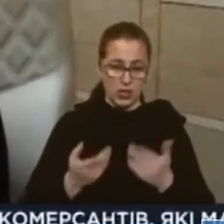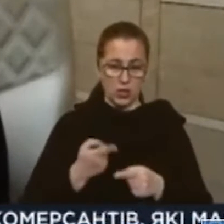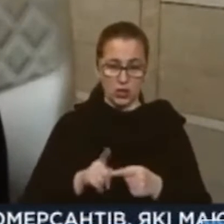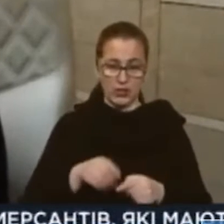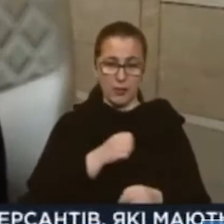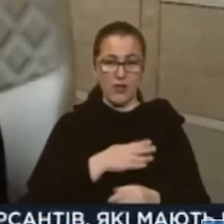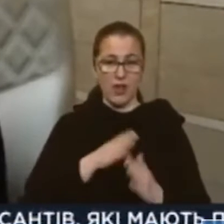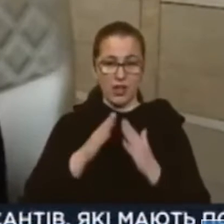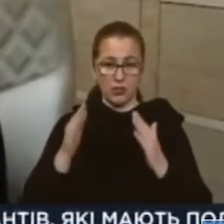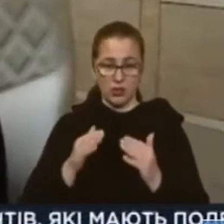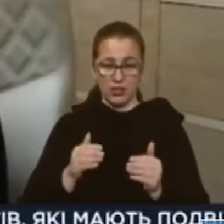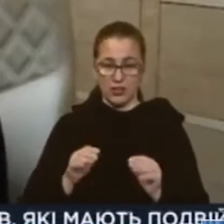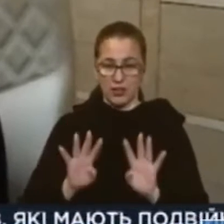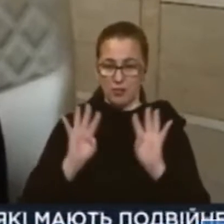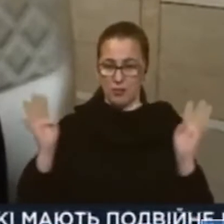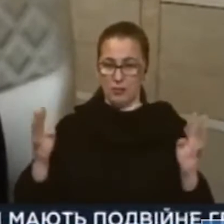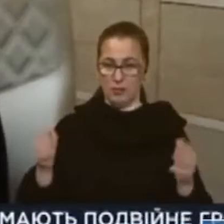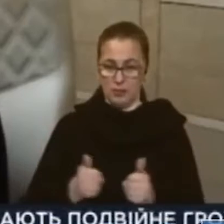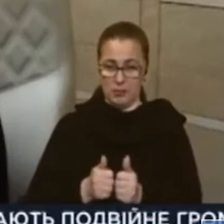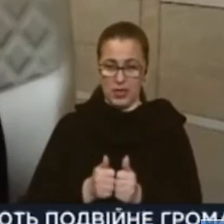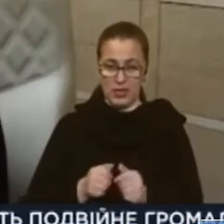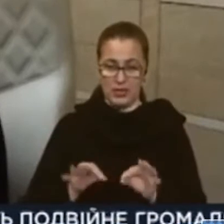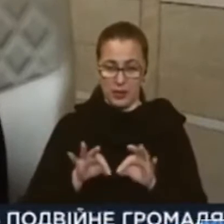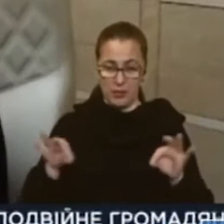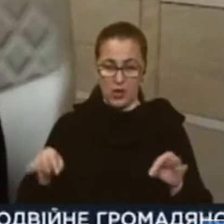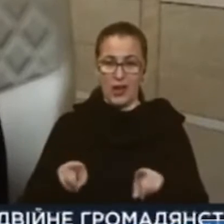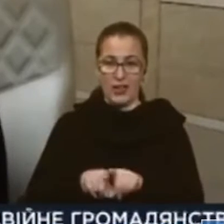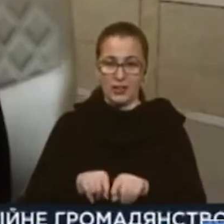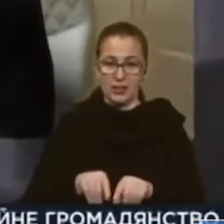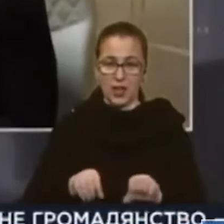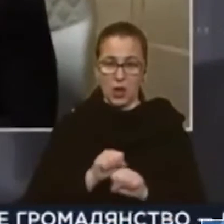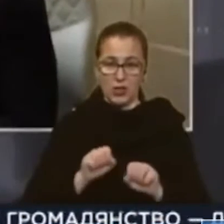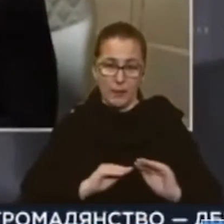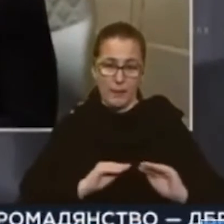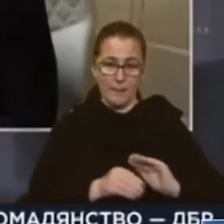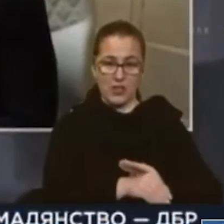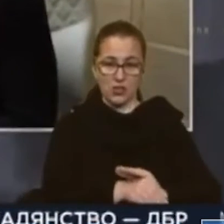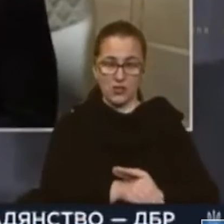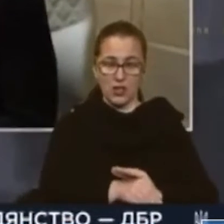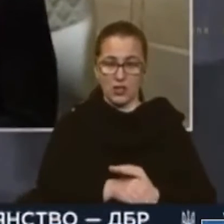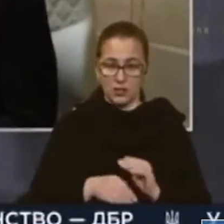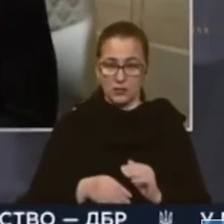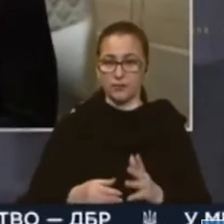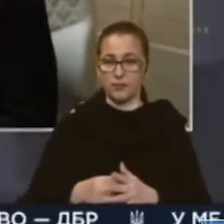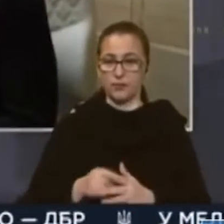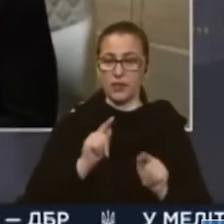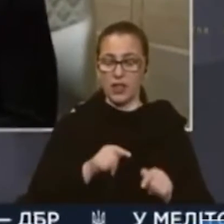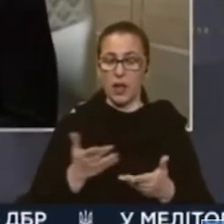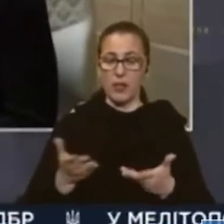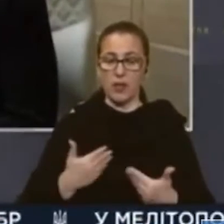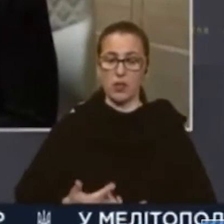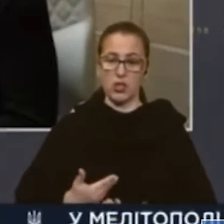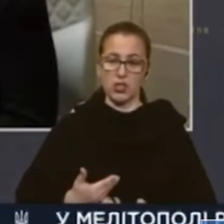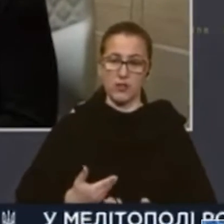приватний будинок біля забору. А також мінувалися і знаходяться вибухові предмети там,